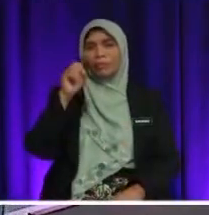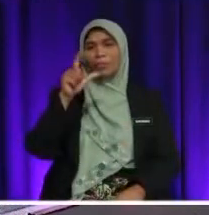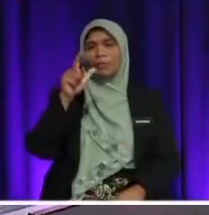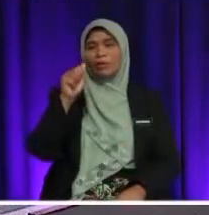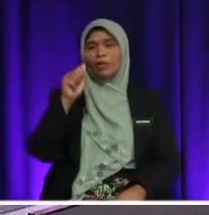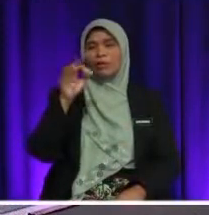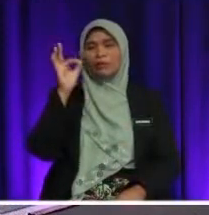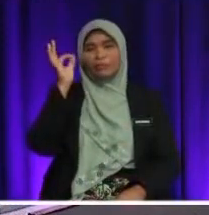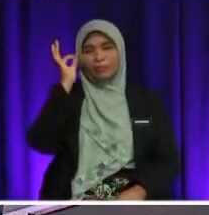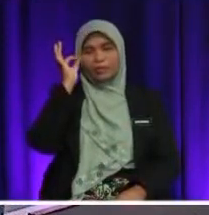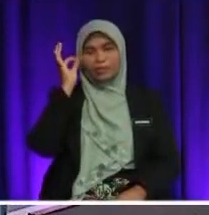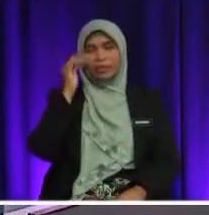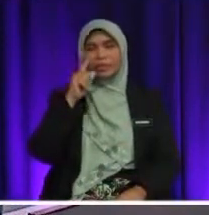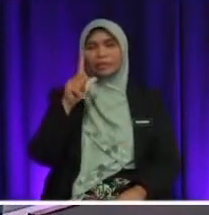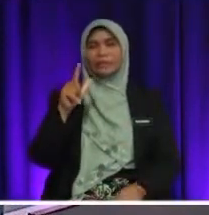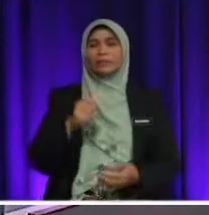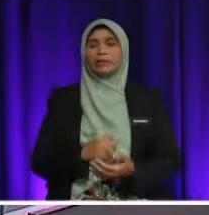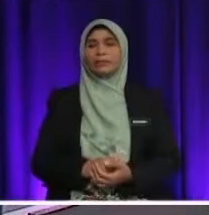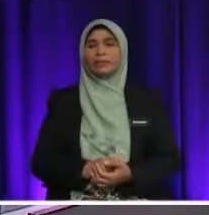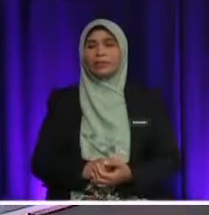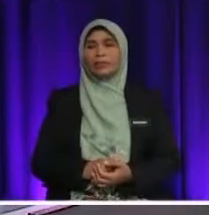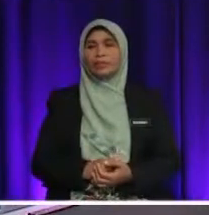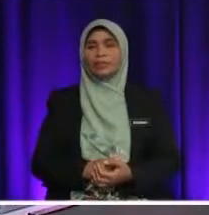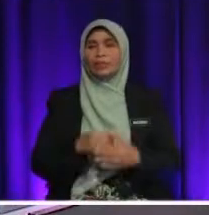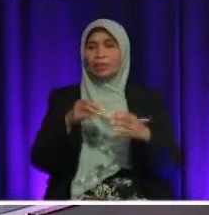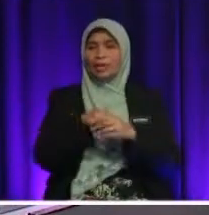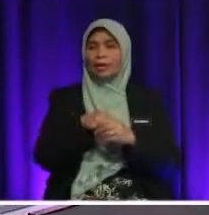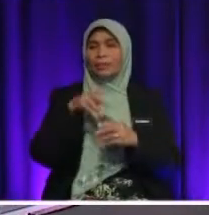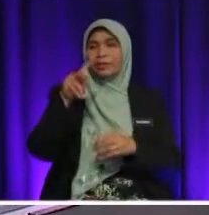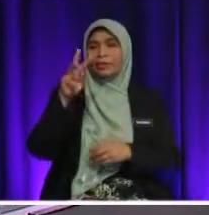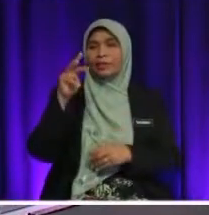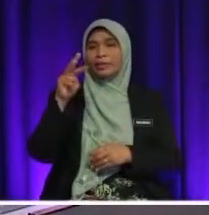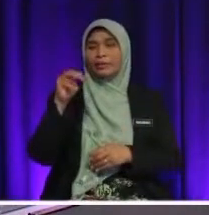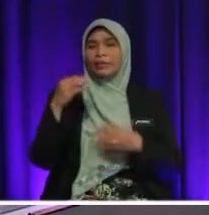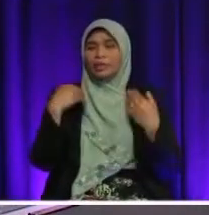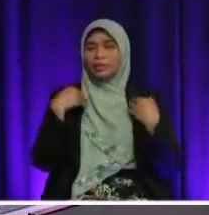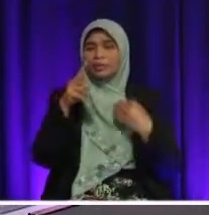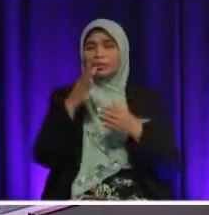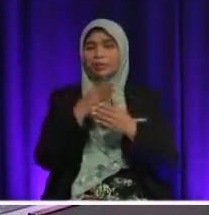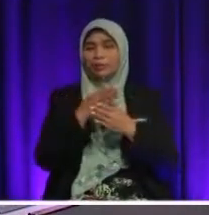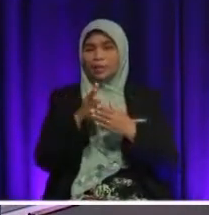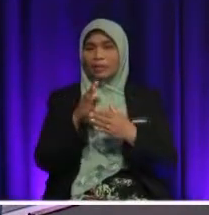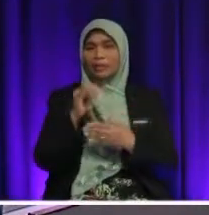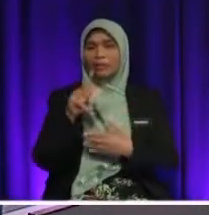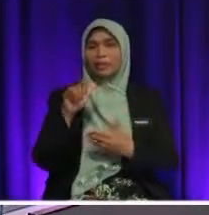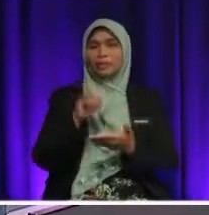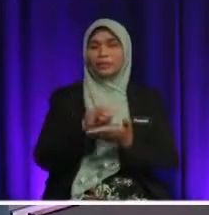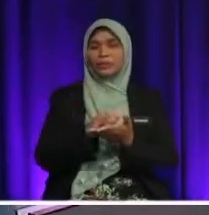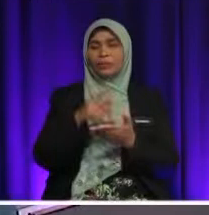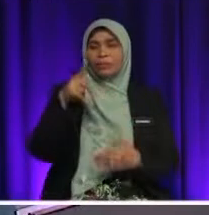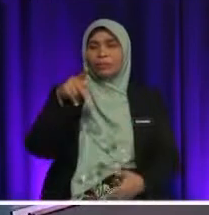ada the Element eh dalam dalam kesusastraan Melayu komunikatif ada satu elemen yaitu elemen polapike